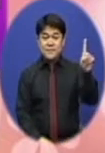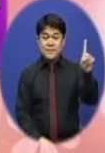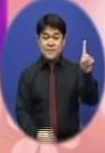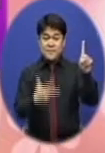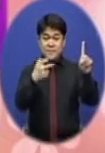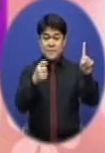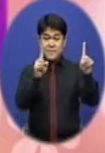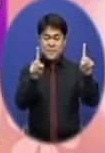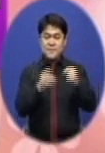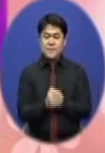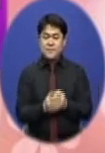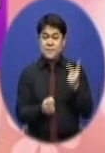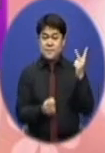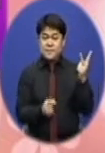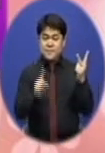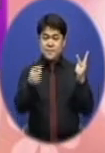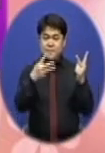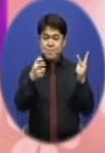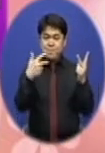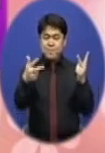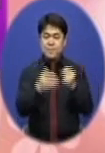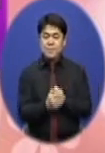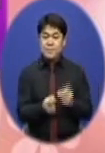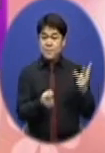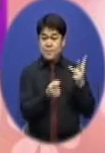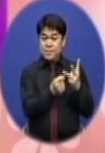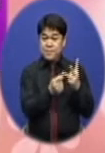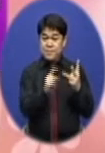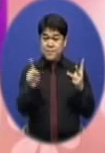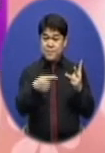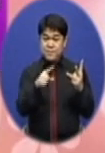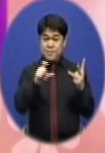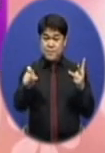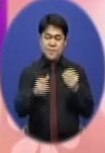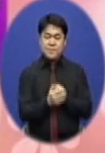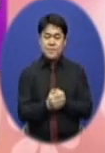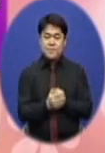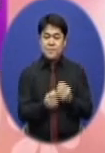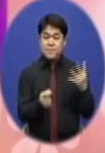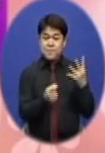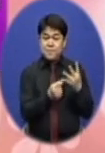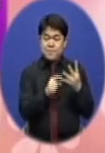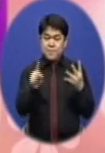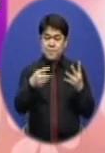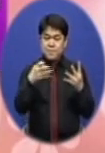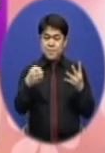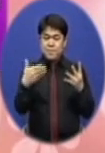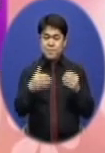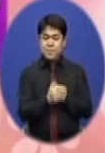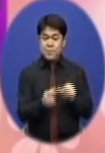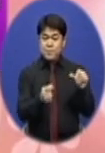1번입니다. 71표, 2번 137표, 3번 115표입니다. 네, 4번 149표,